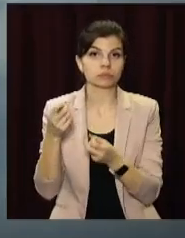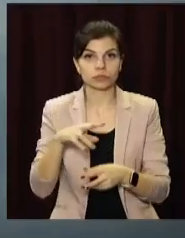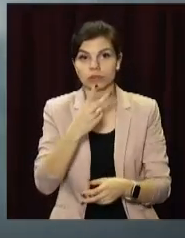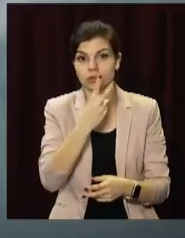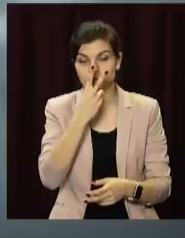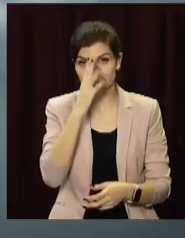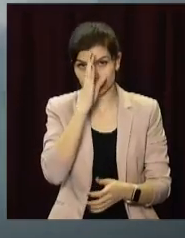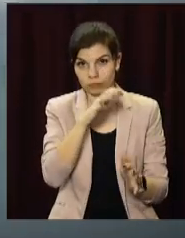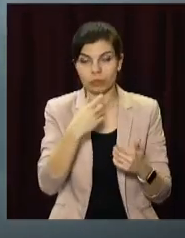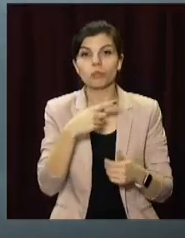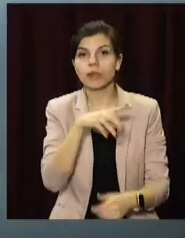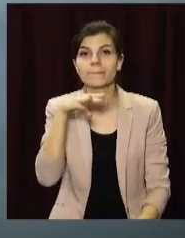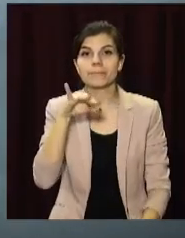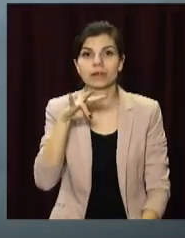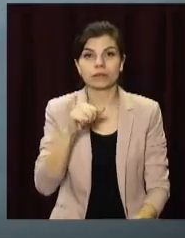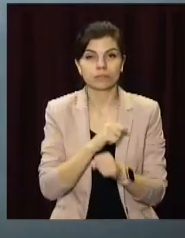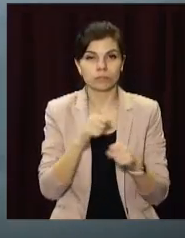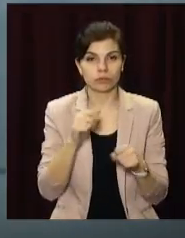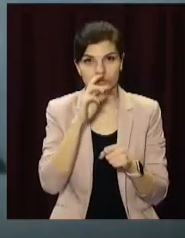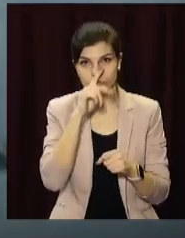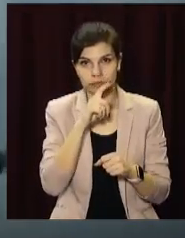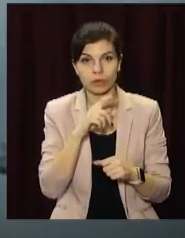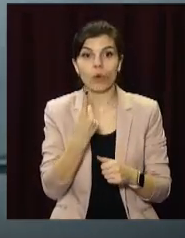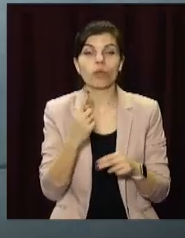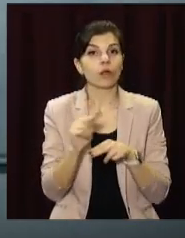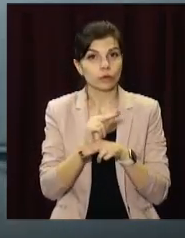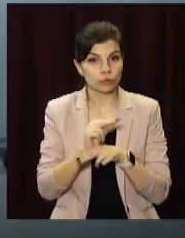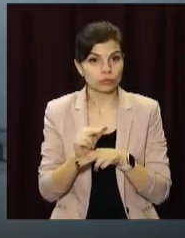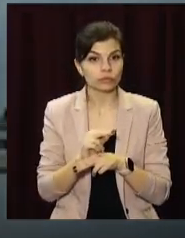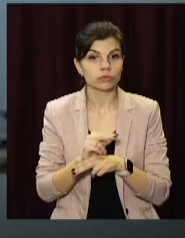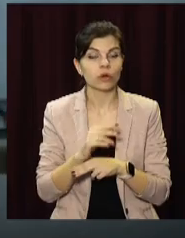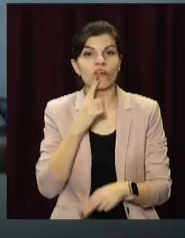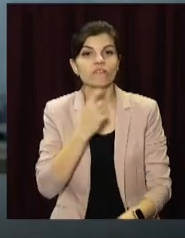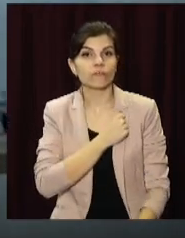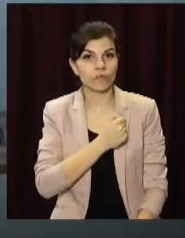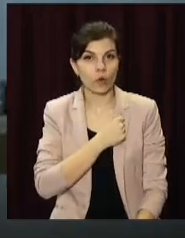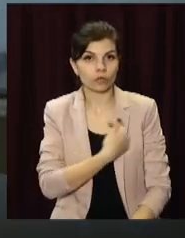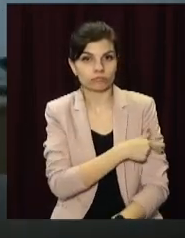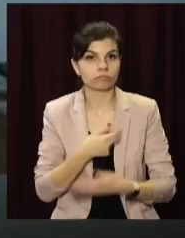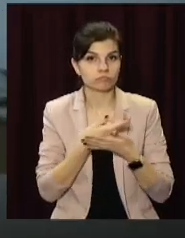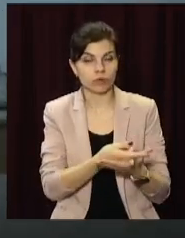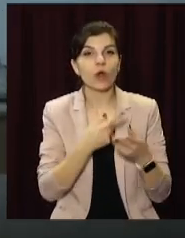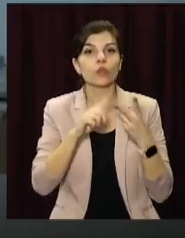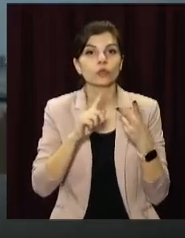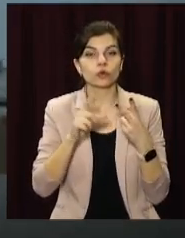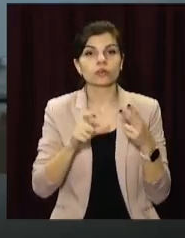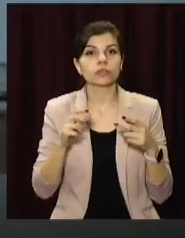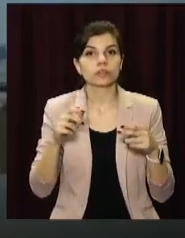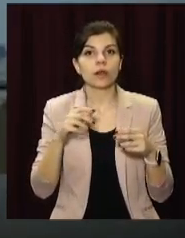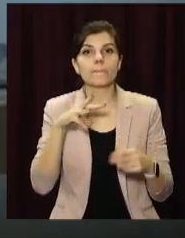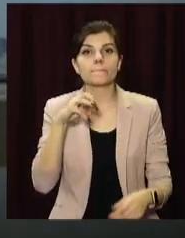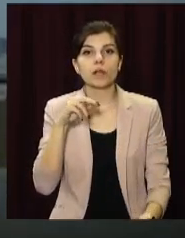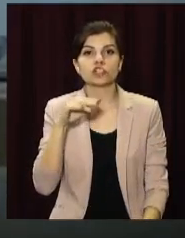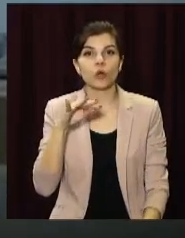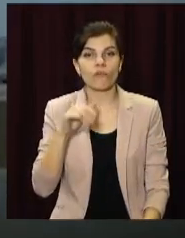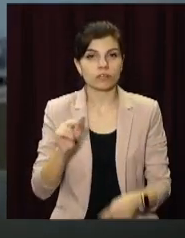евакуювали військовим гелікоптером. В обох чоловіків – мінно-вибухові травми. Одного лікують у військовому шпиталі. За життя іншого борються медики